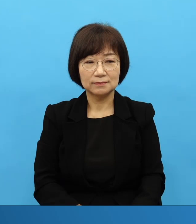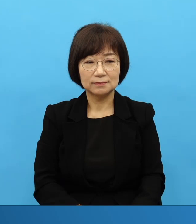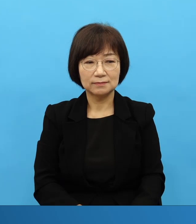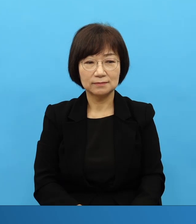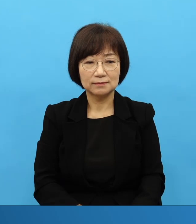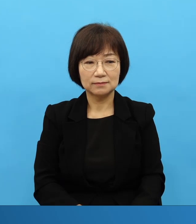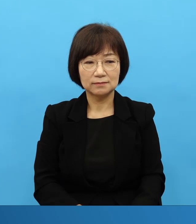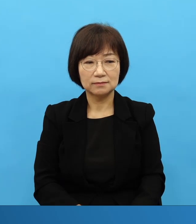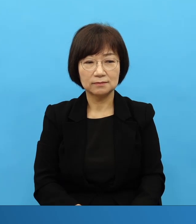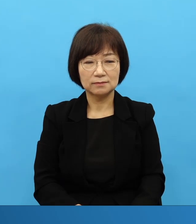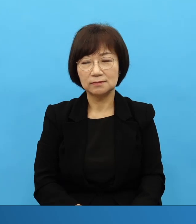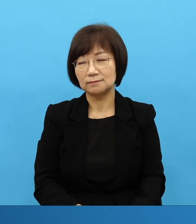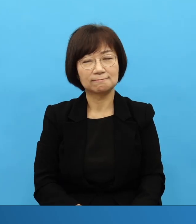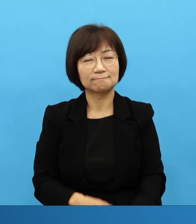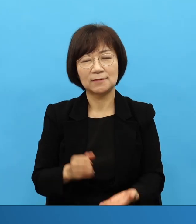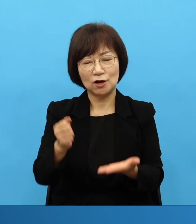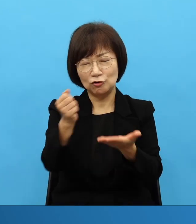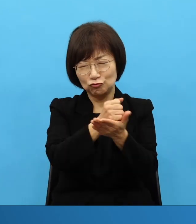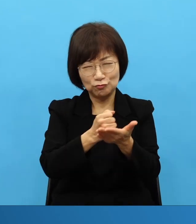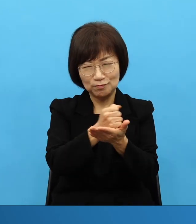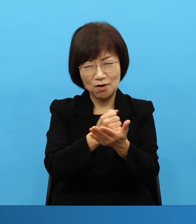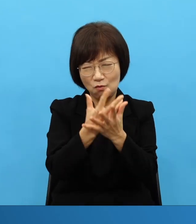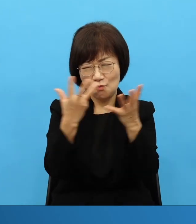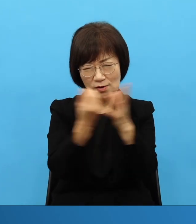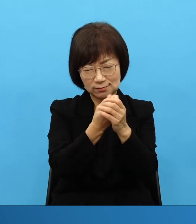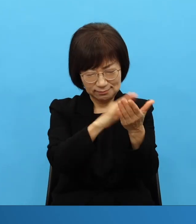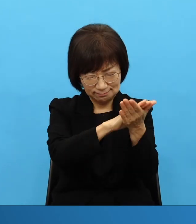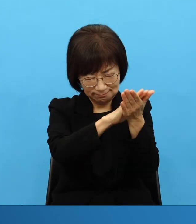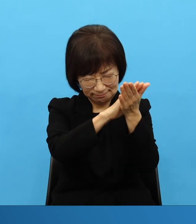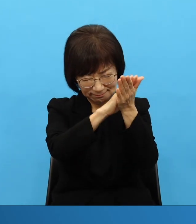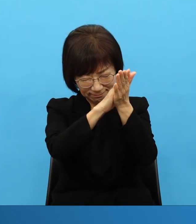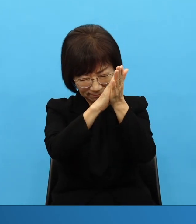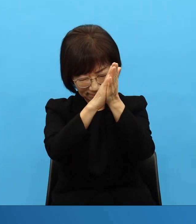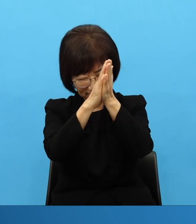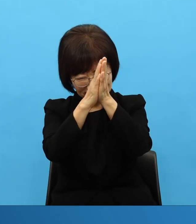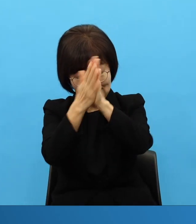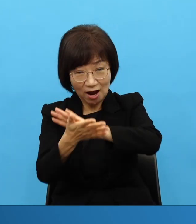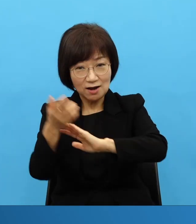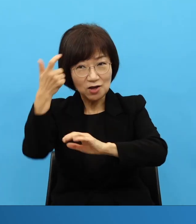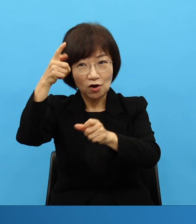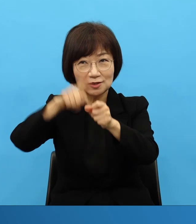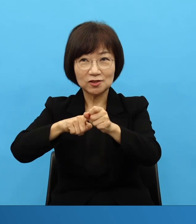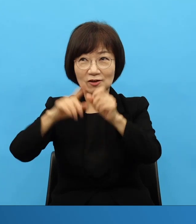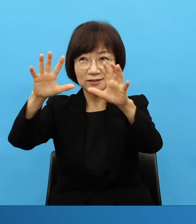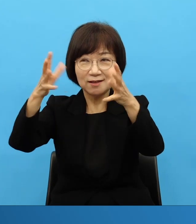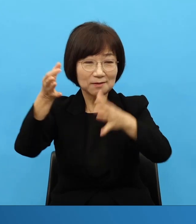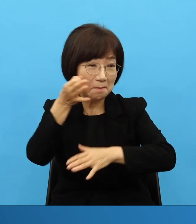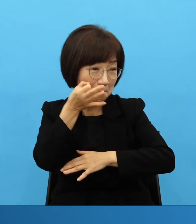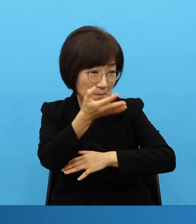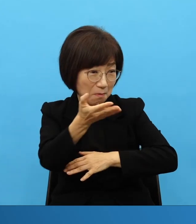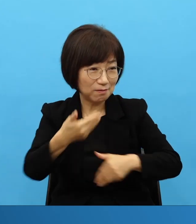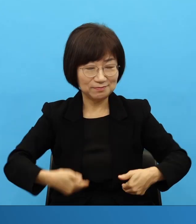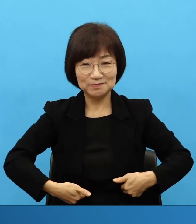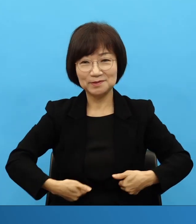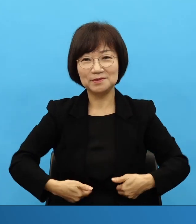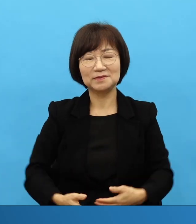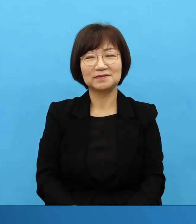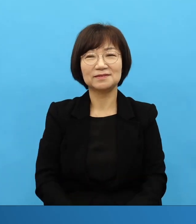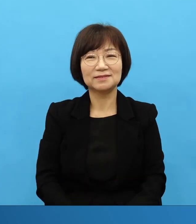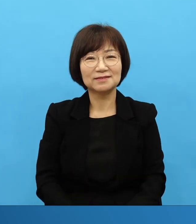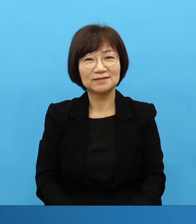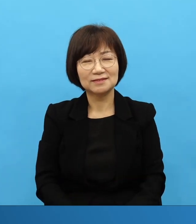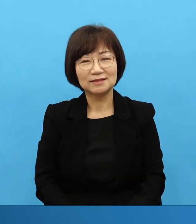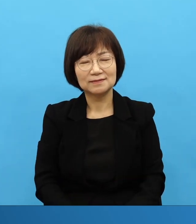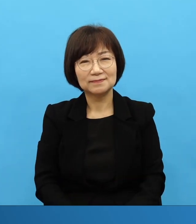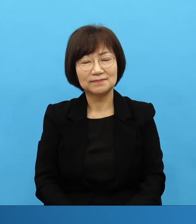뒤바꿔버리는 완전 영적 세계를 다 보여준 거예요. They started to see the spiritual realm that completely overturned their fate and destiny.